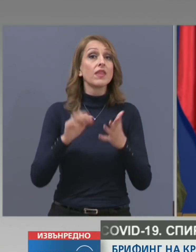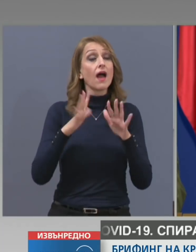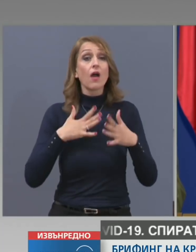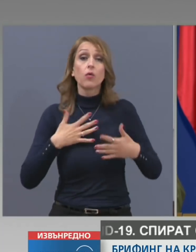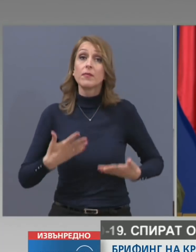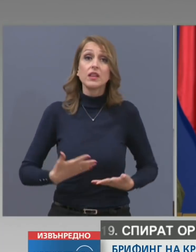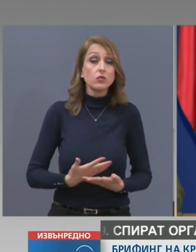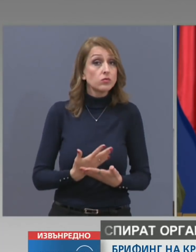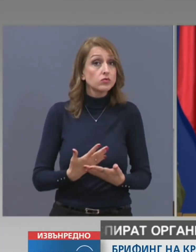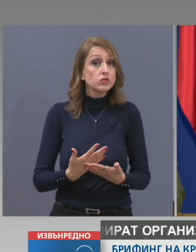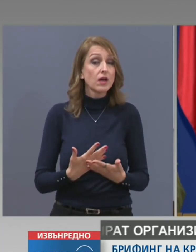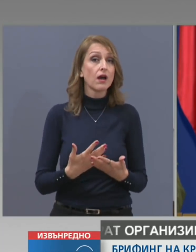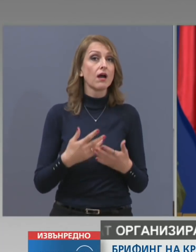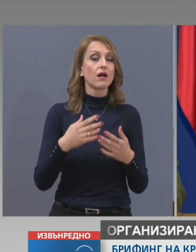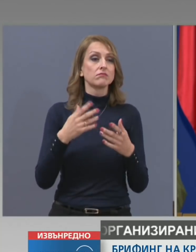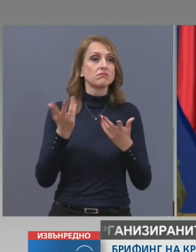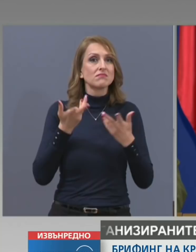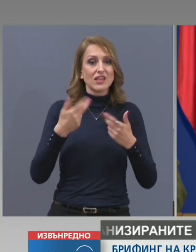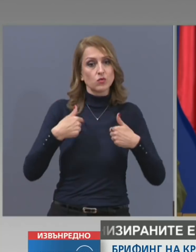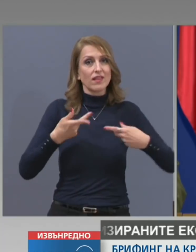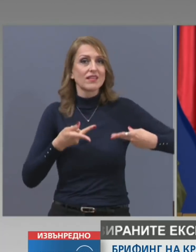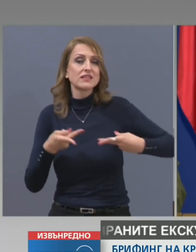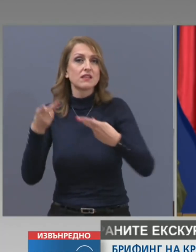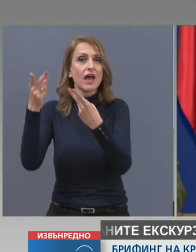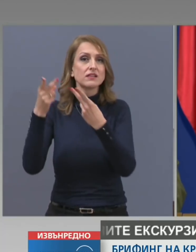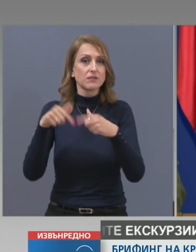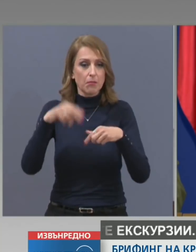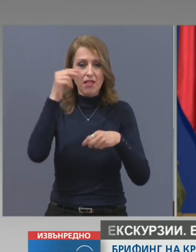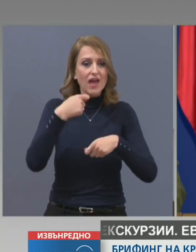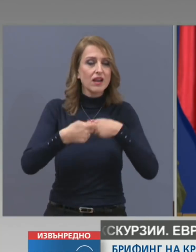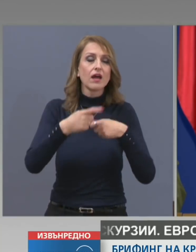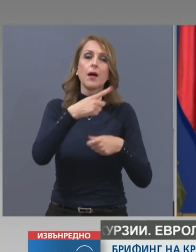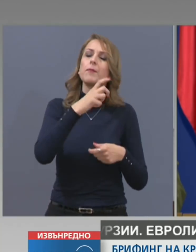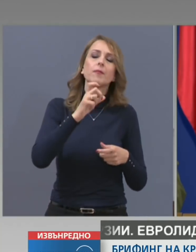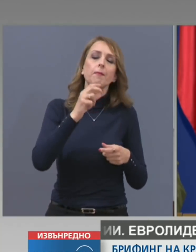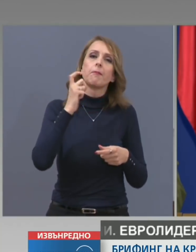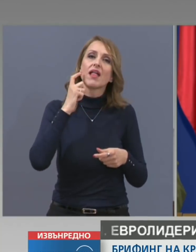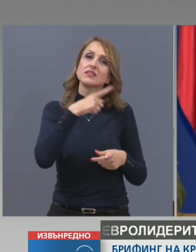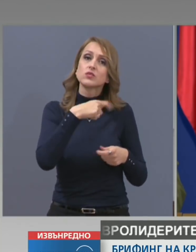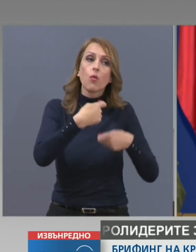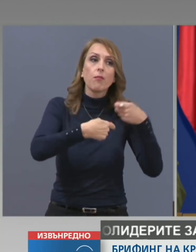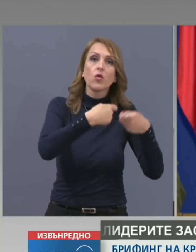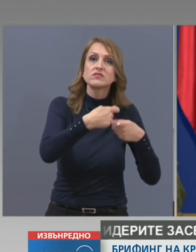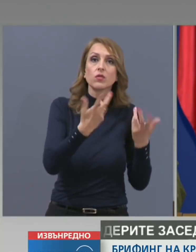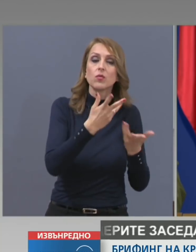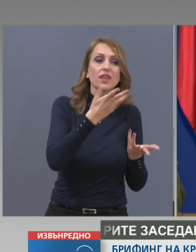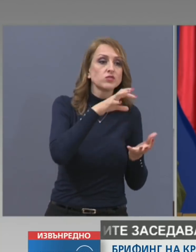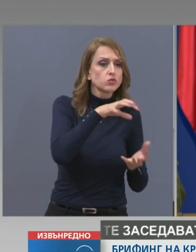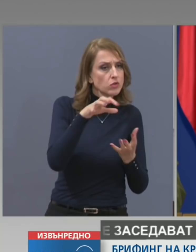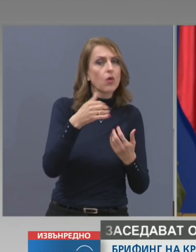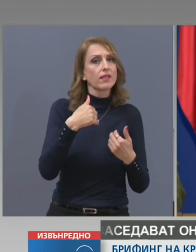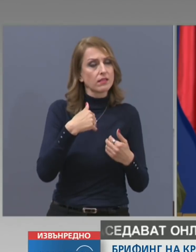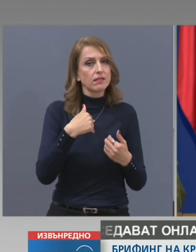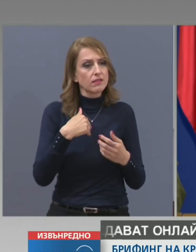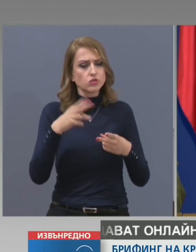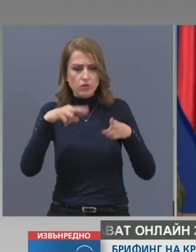има нужда от износ на продукция, създадена на територията на Банско, това също ще бъде възможно през